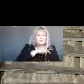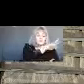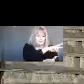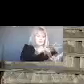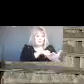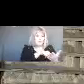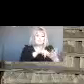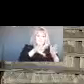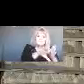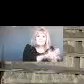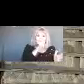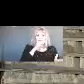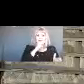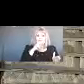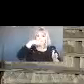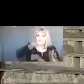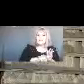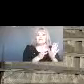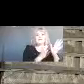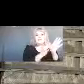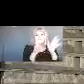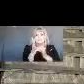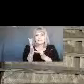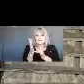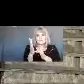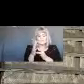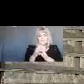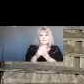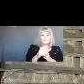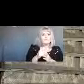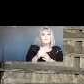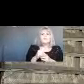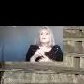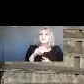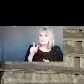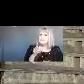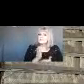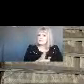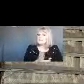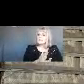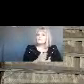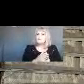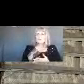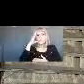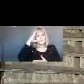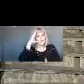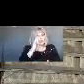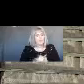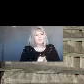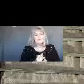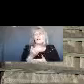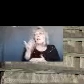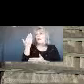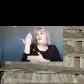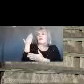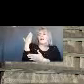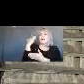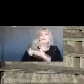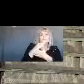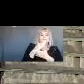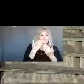weer ons story te ontdek in die story van Jesus. En kom ons herinner net mekaar, dit was deel van ons